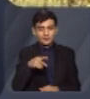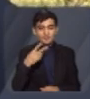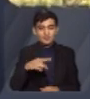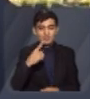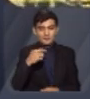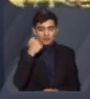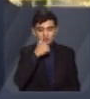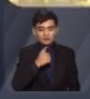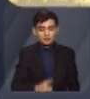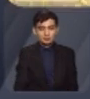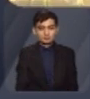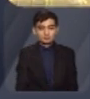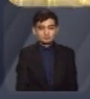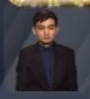года